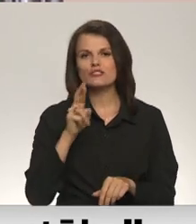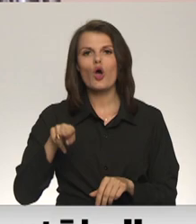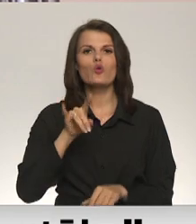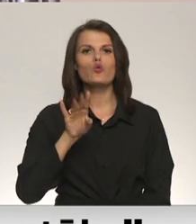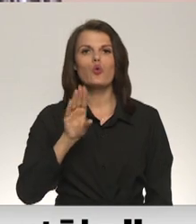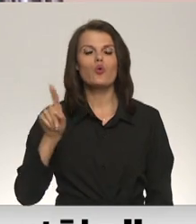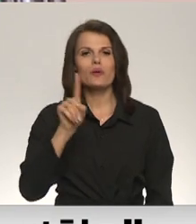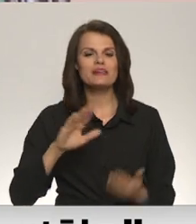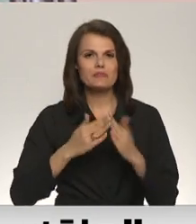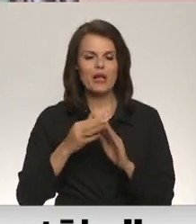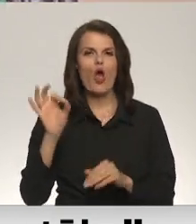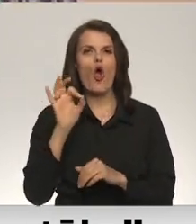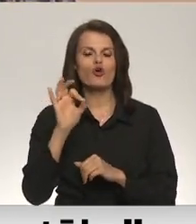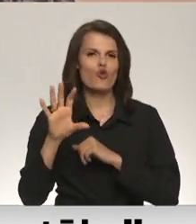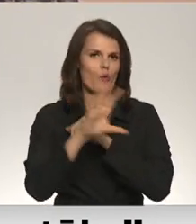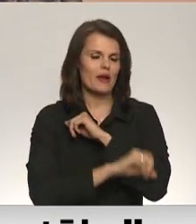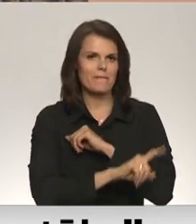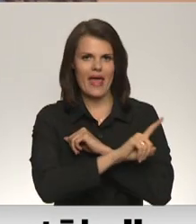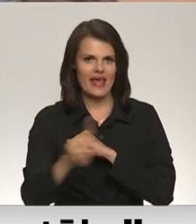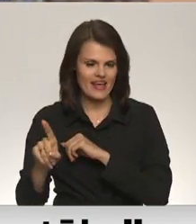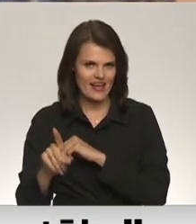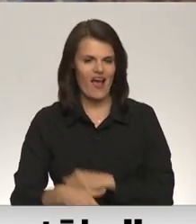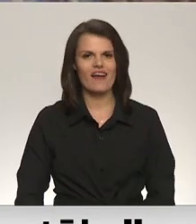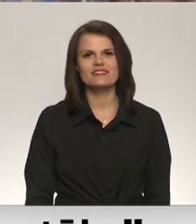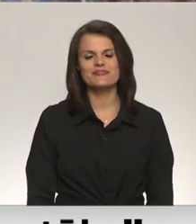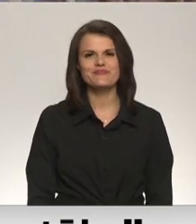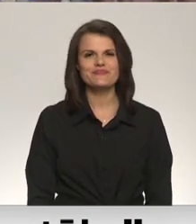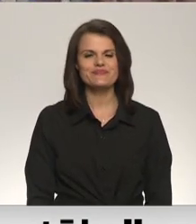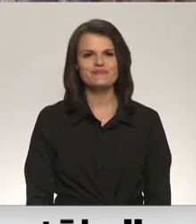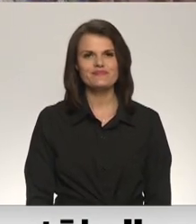oktobra nogalei. Sandra Leitāne, Andris Pāns, Vidzemes televīzija.